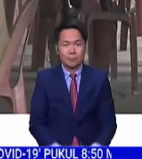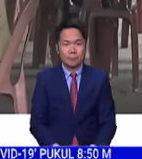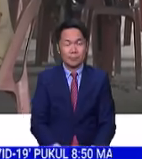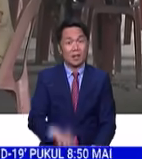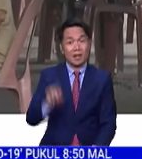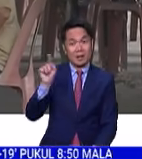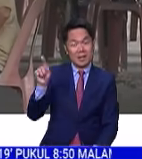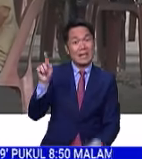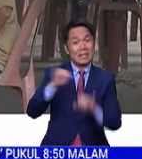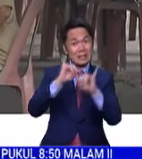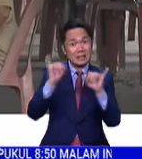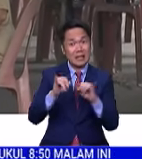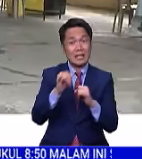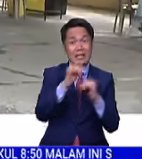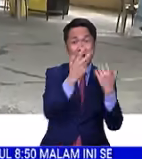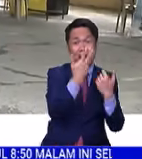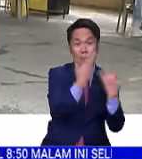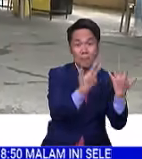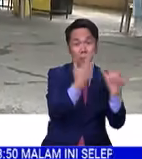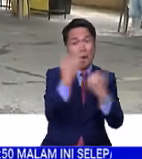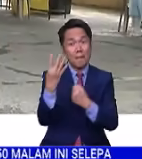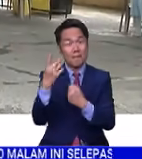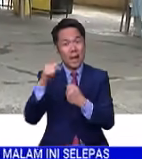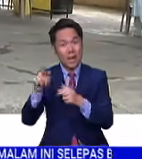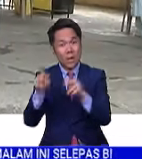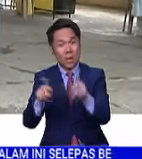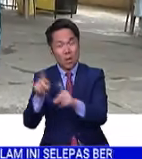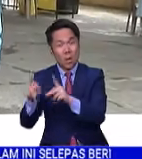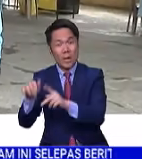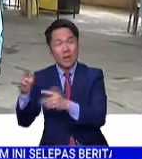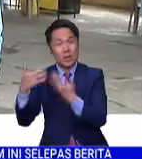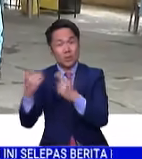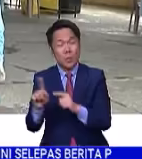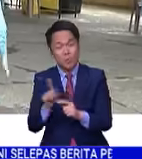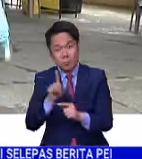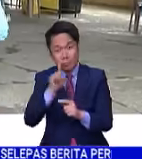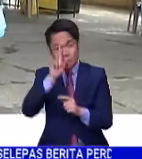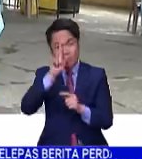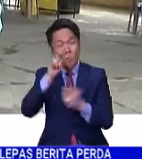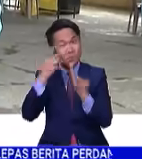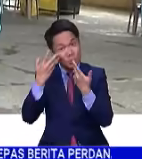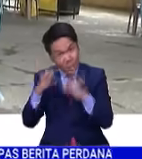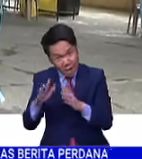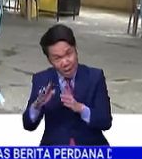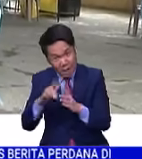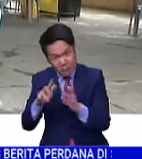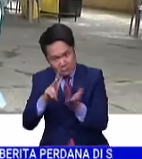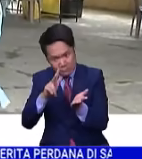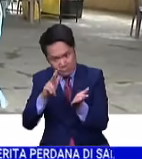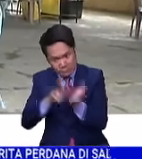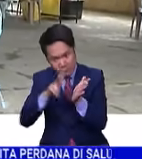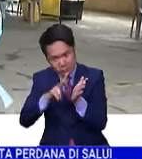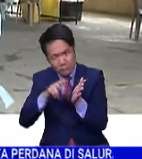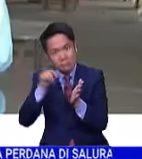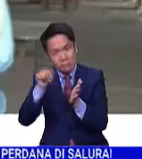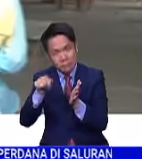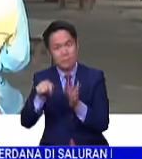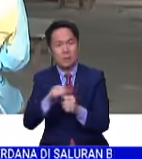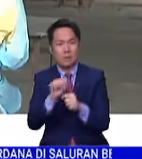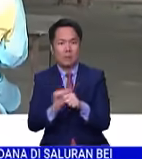Setakat Isnin, 84 daripada 423 individu yang menjalani ujian saringan didapati